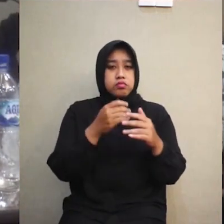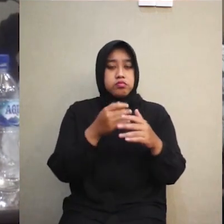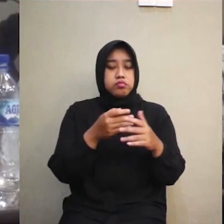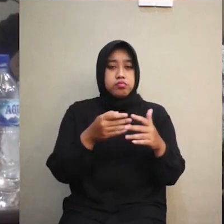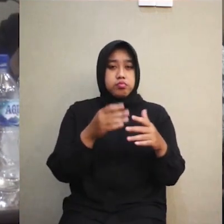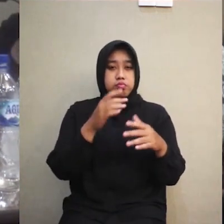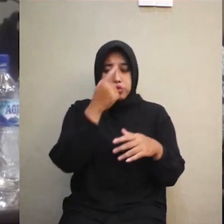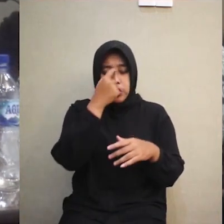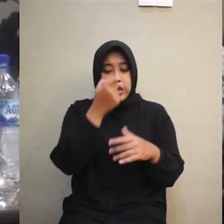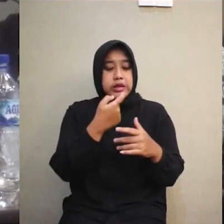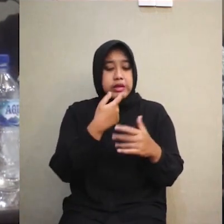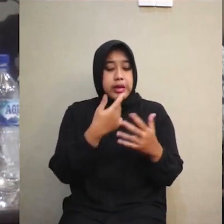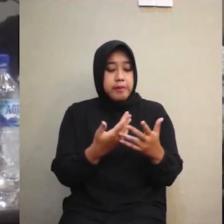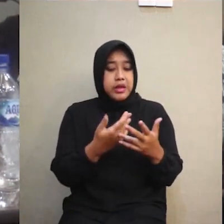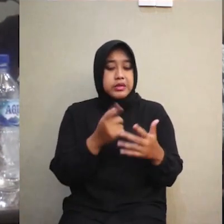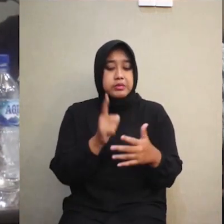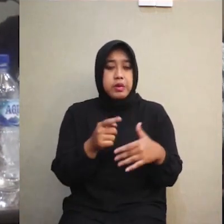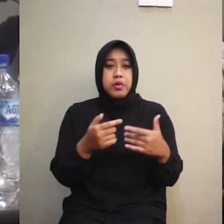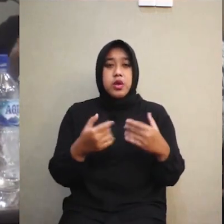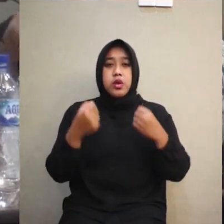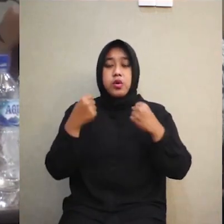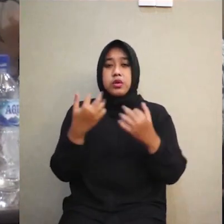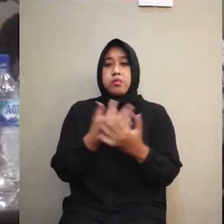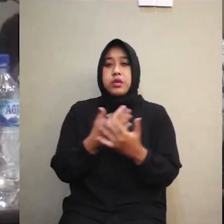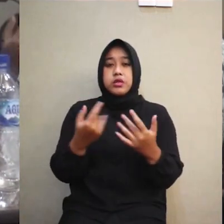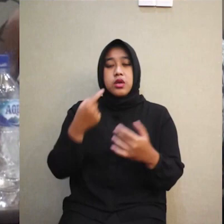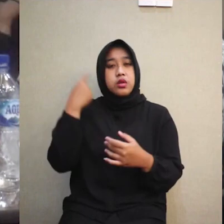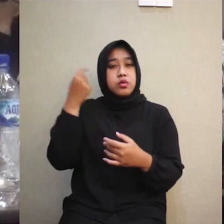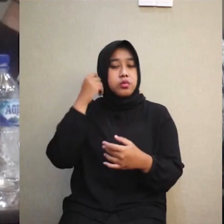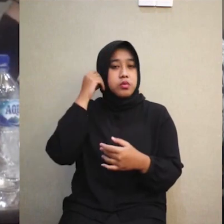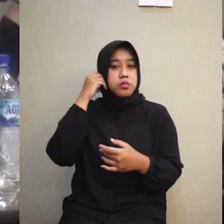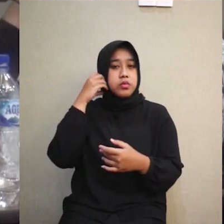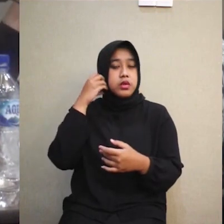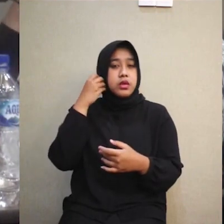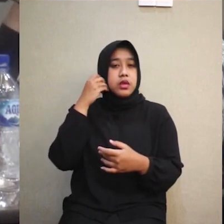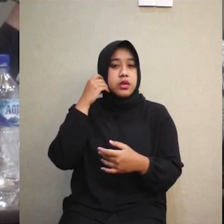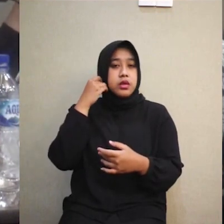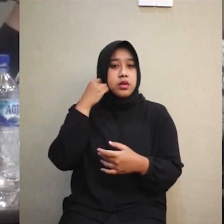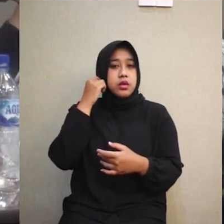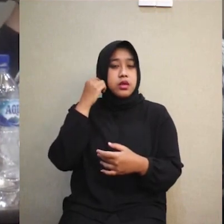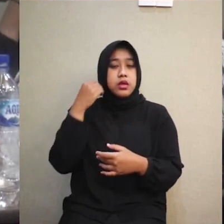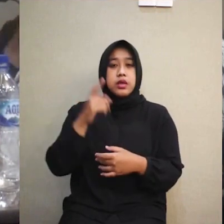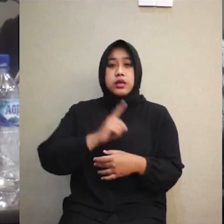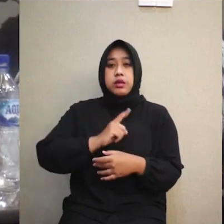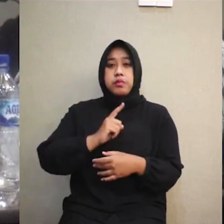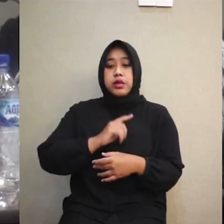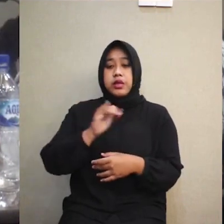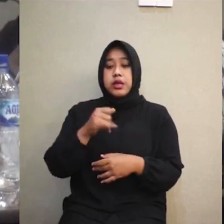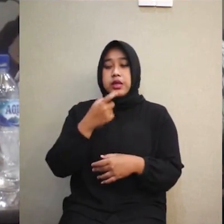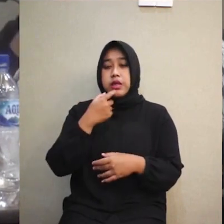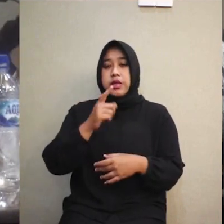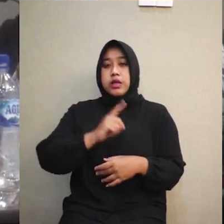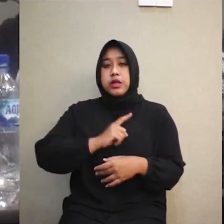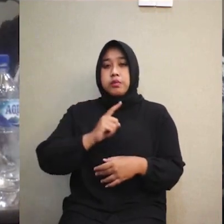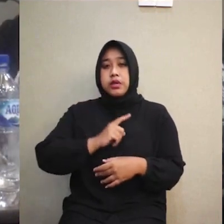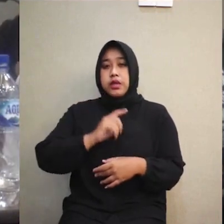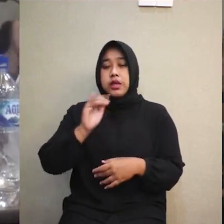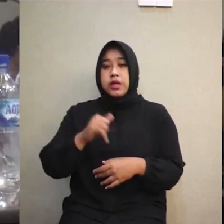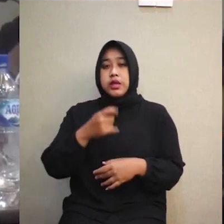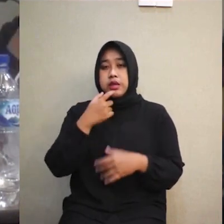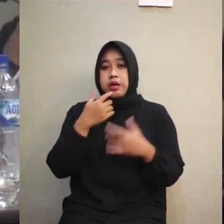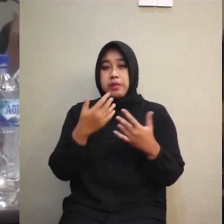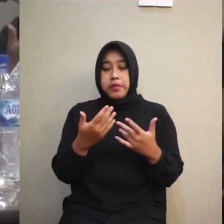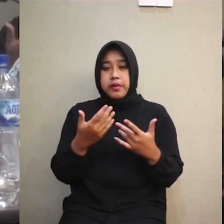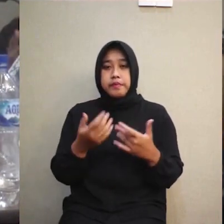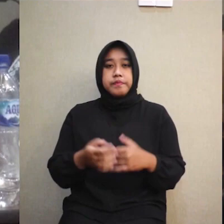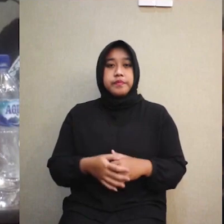kritis tapi engage karena apa karena kekuatan masyarakat sipil ya pada independensinya gitu ya pada independensinya pada